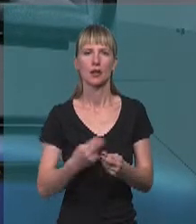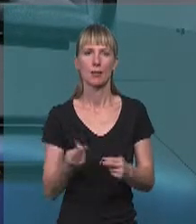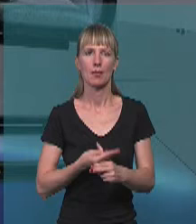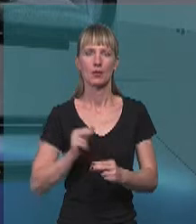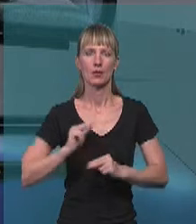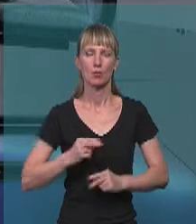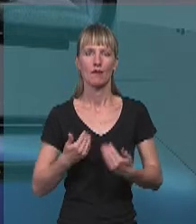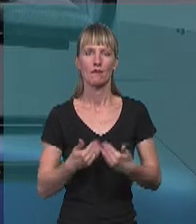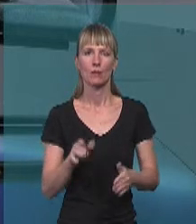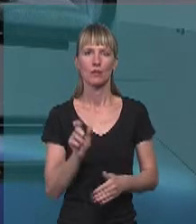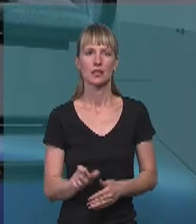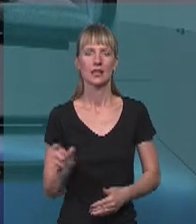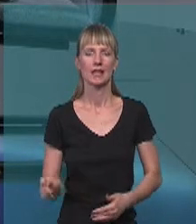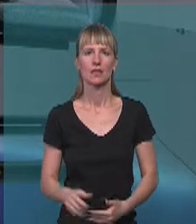випускників?